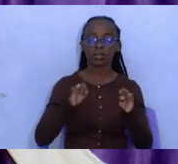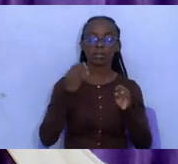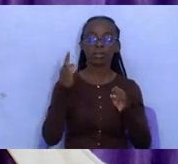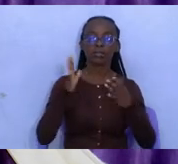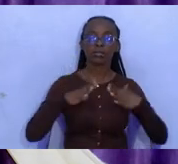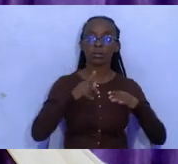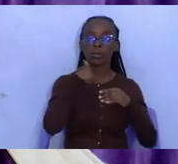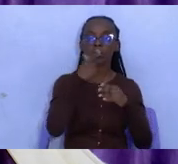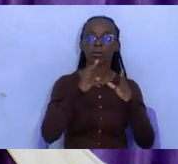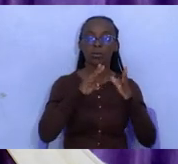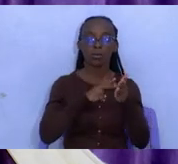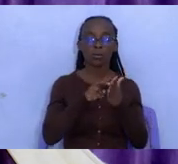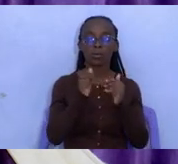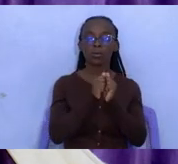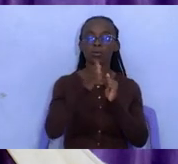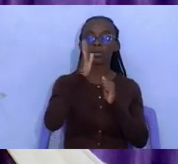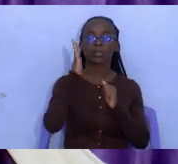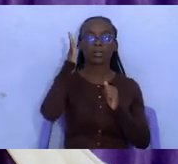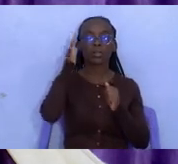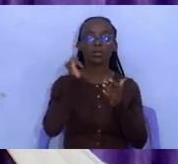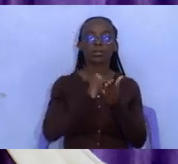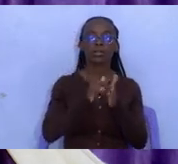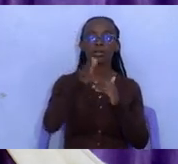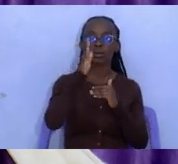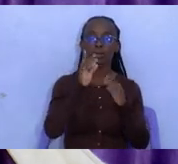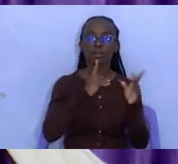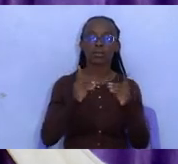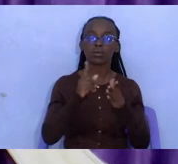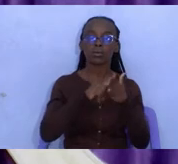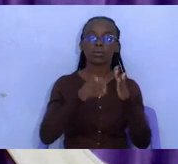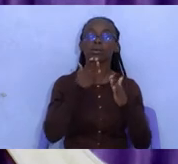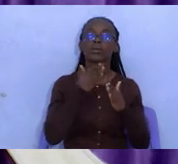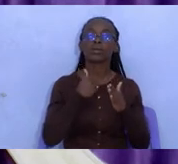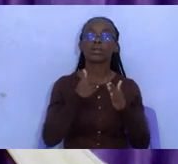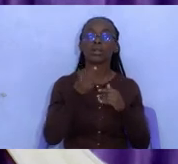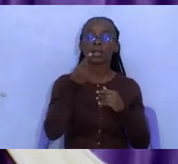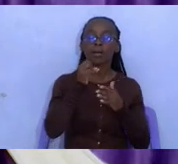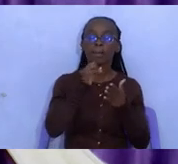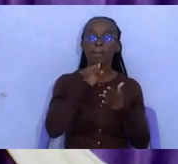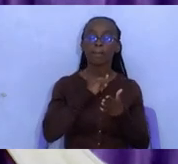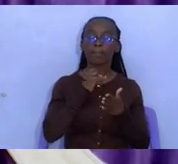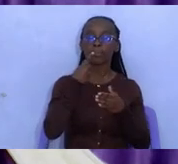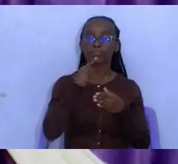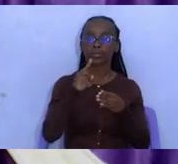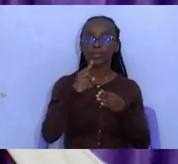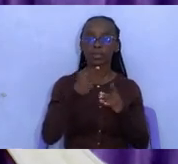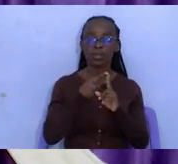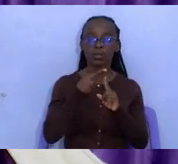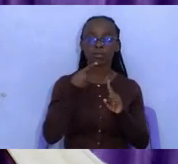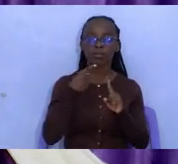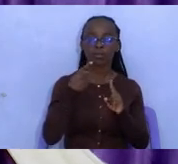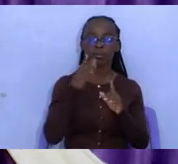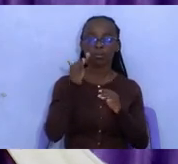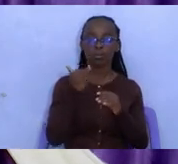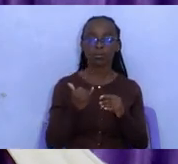maisha yao, na akajua kwamba Mungu aliwafanikisha. Nataka kutangaza katika jina la Yesu kuanzia sasa walio katika ibada